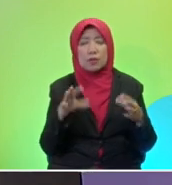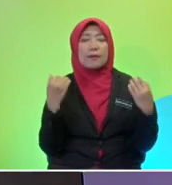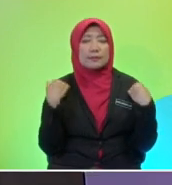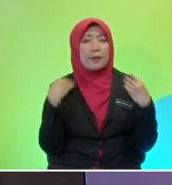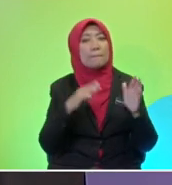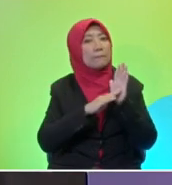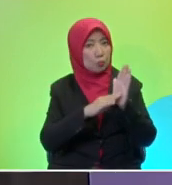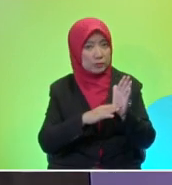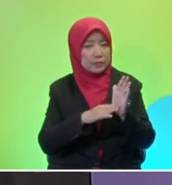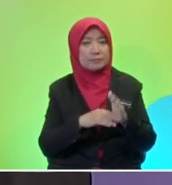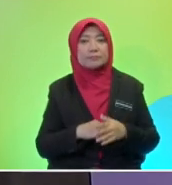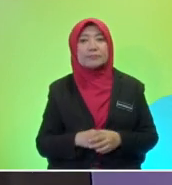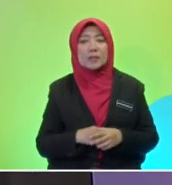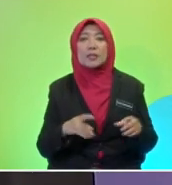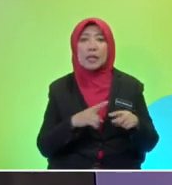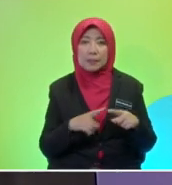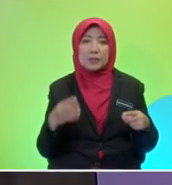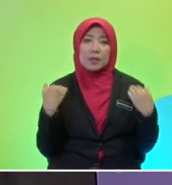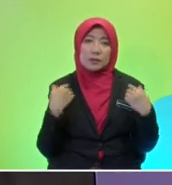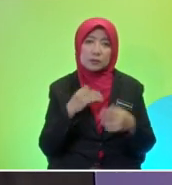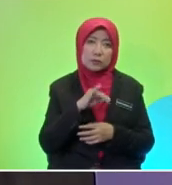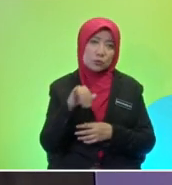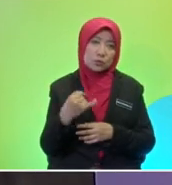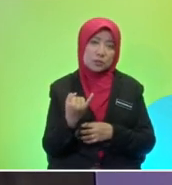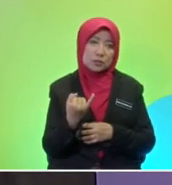Tetapi ada juga oke